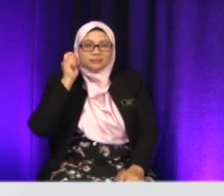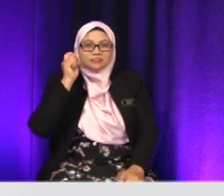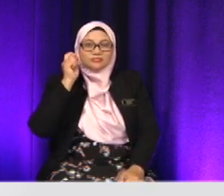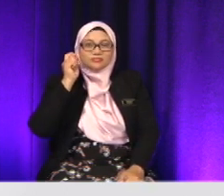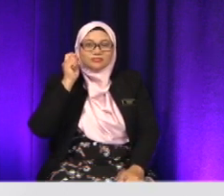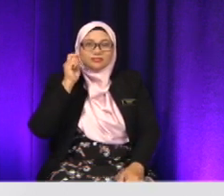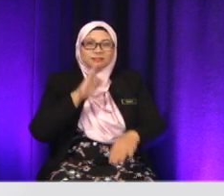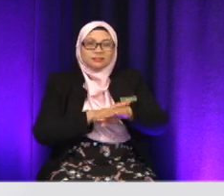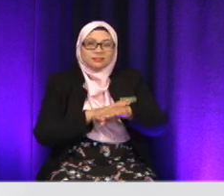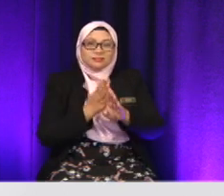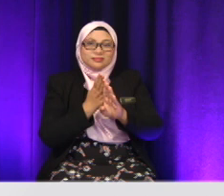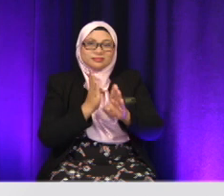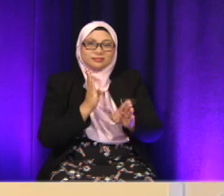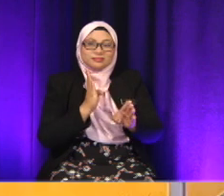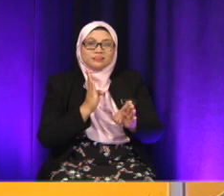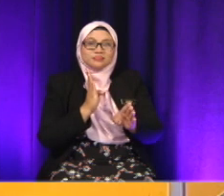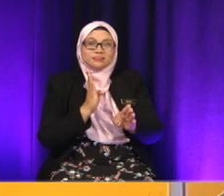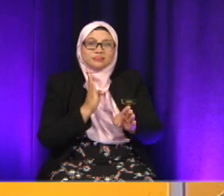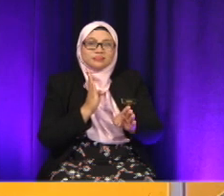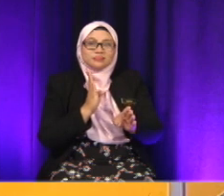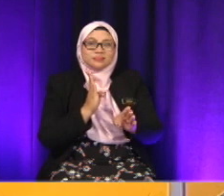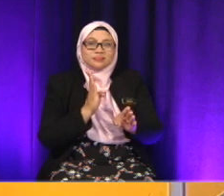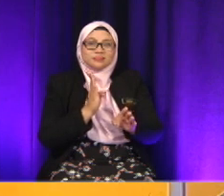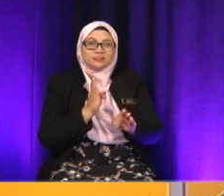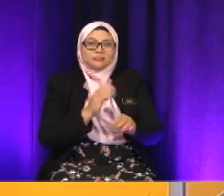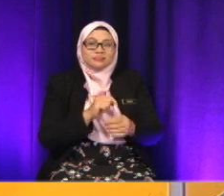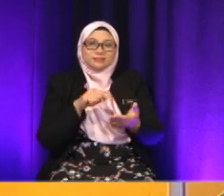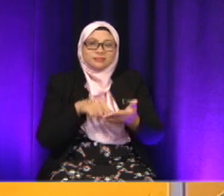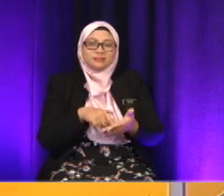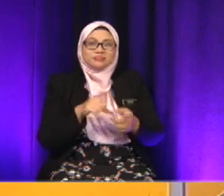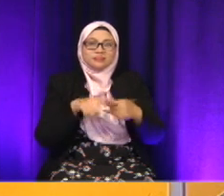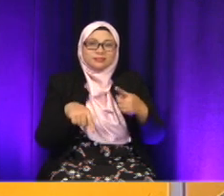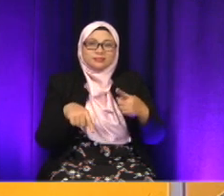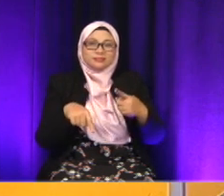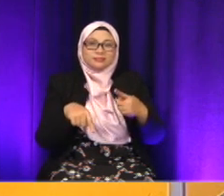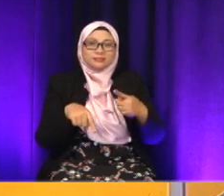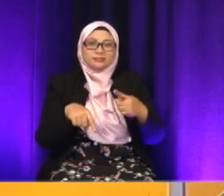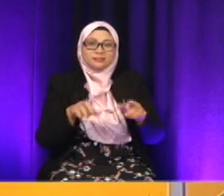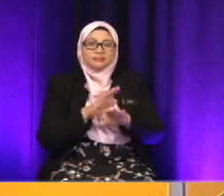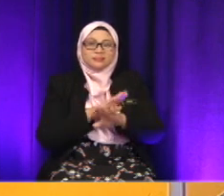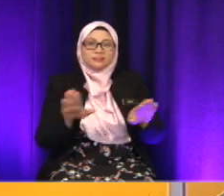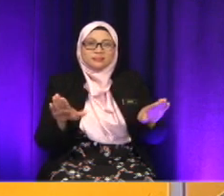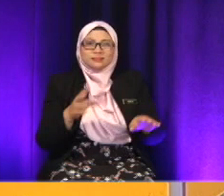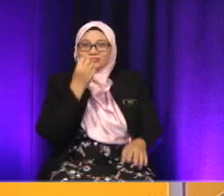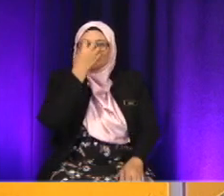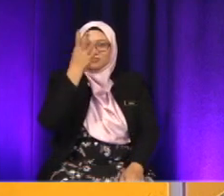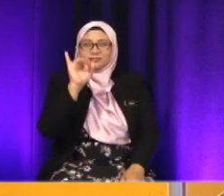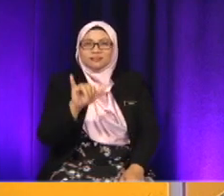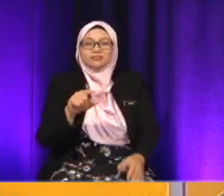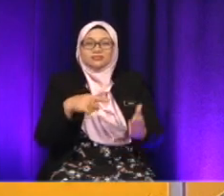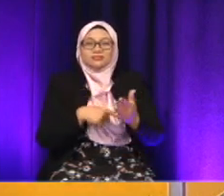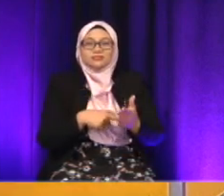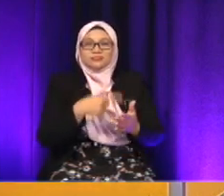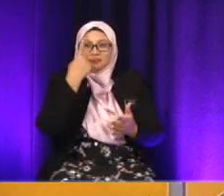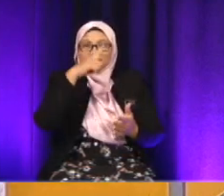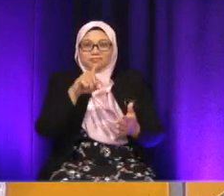pada baris ini ee jawaban di baris ini Oke tapi tidak menerangkannya ini masuk ya